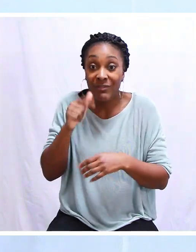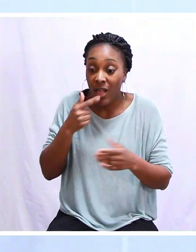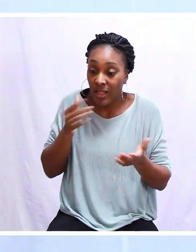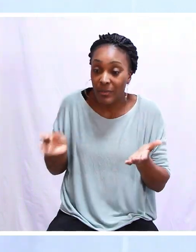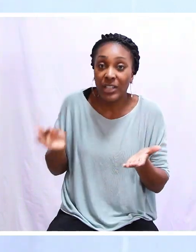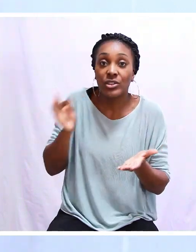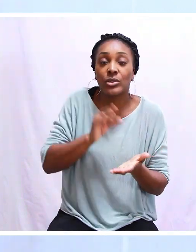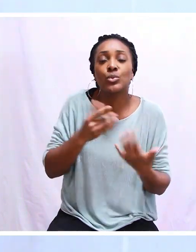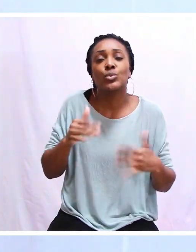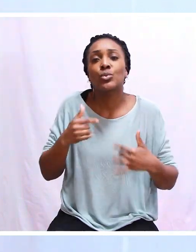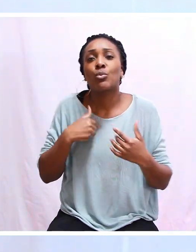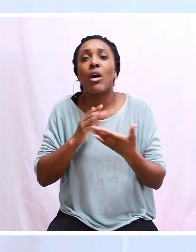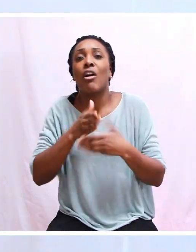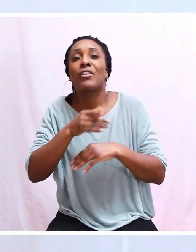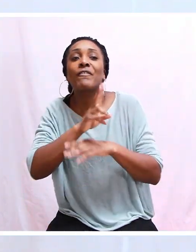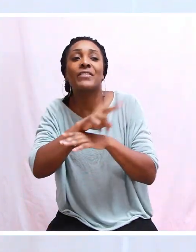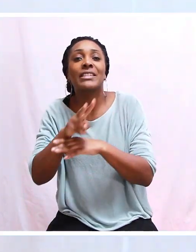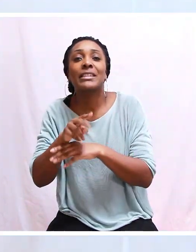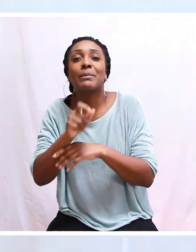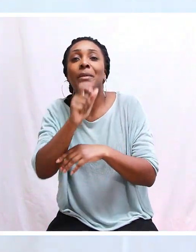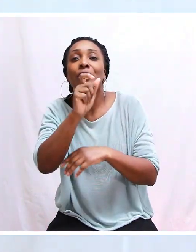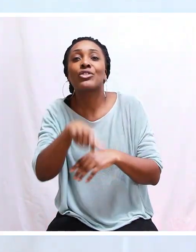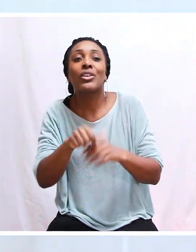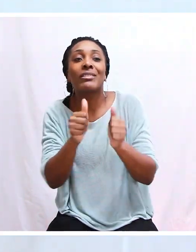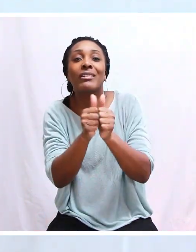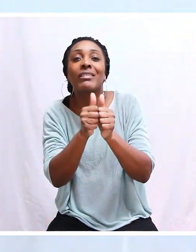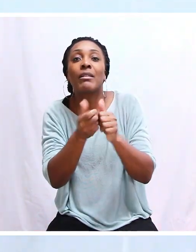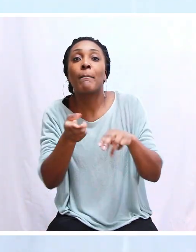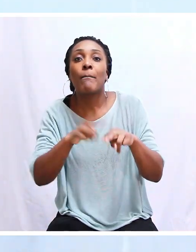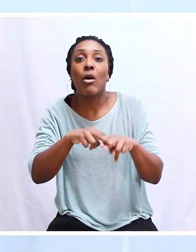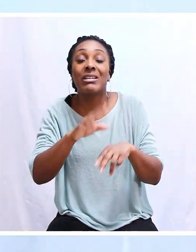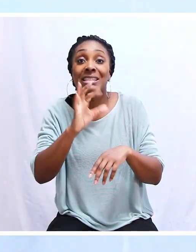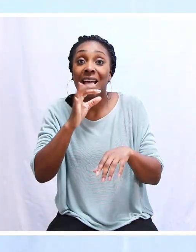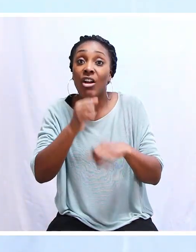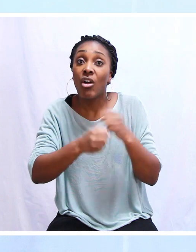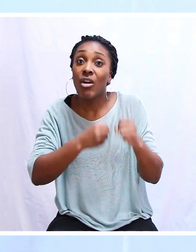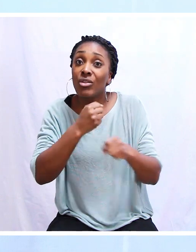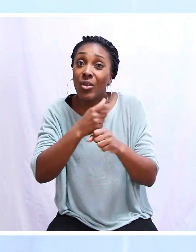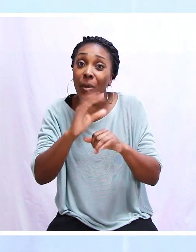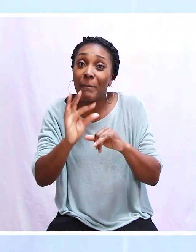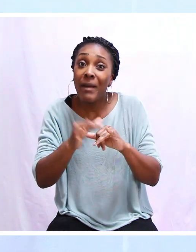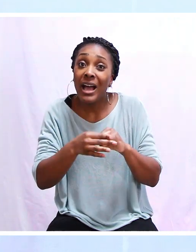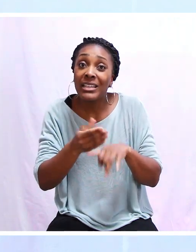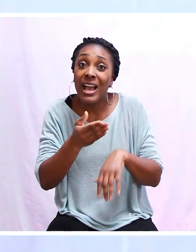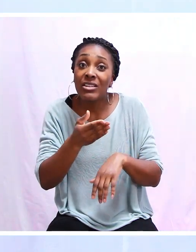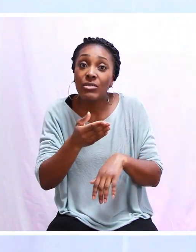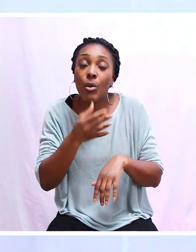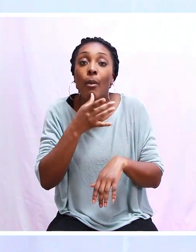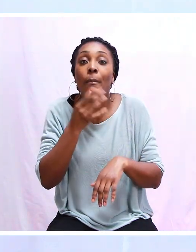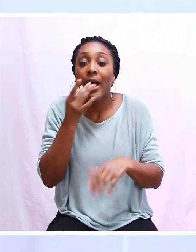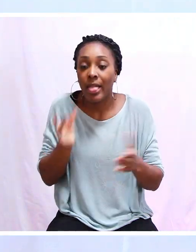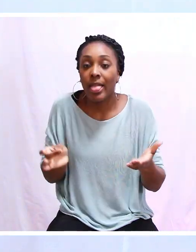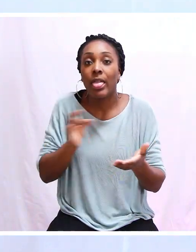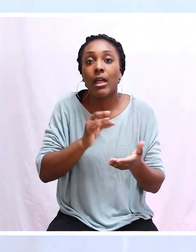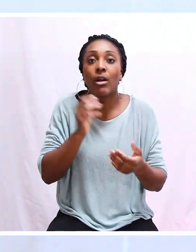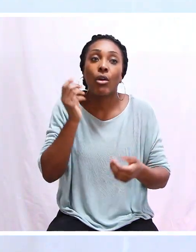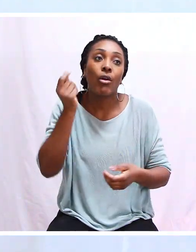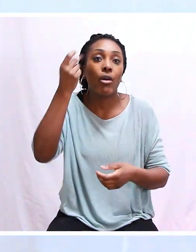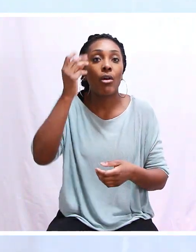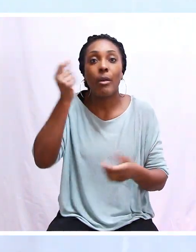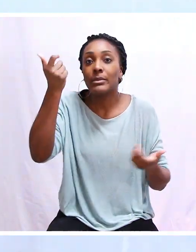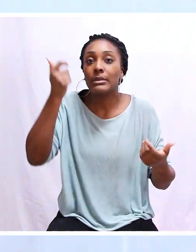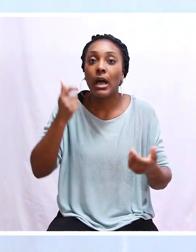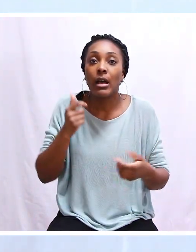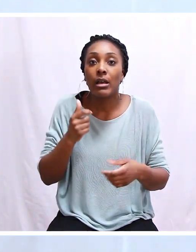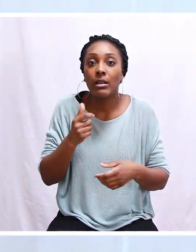Comme là, des fois, quand je vais visiter quelqu'un qui a perdu son conjoint alors que ça fait 50 ans qu'ils étaient mariés, on tourne pas une page de 50 ans en